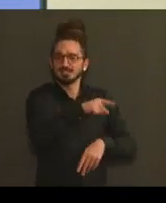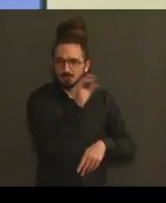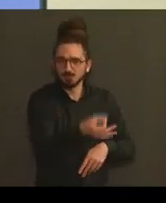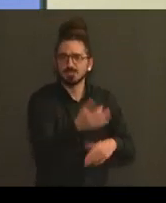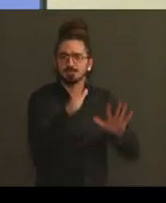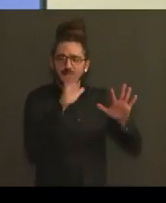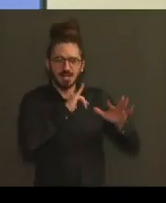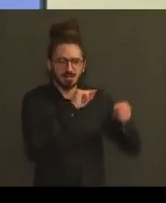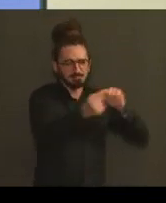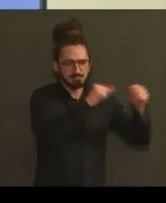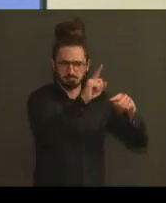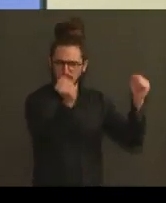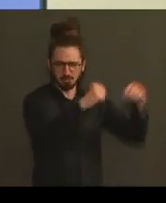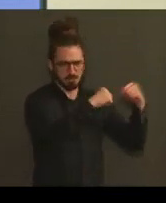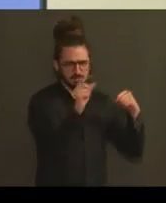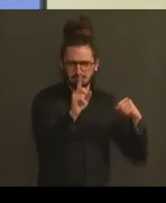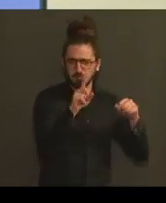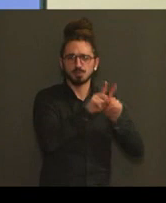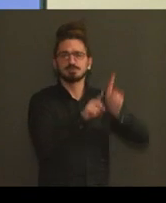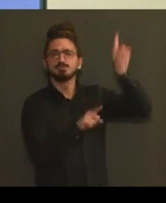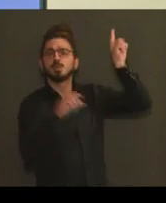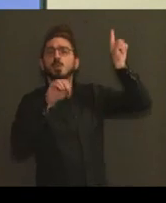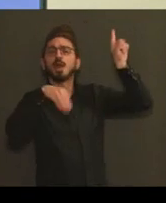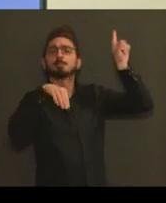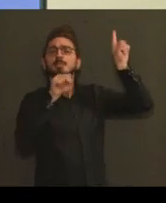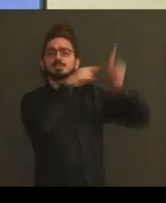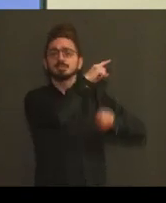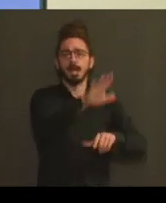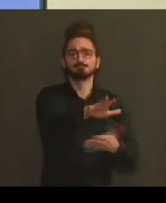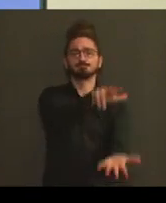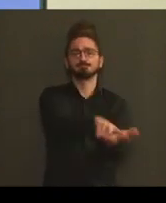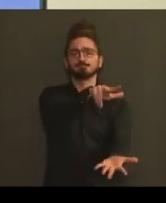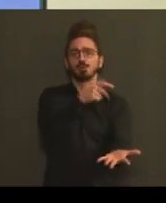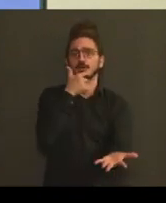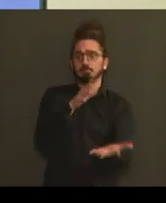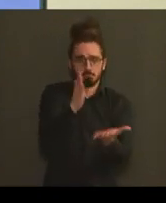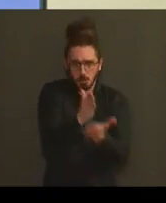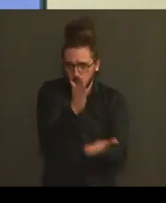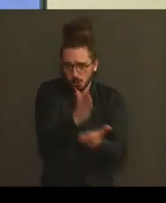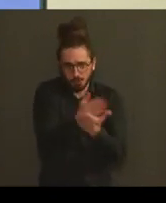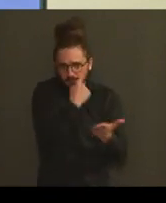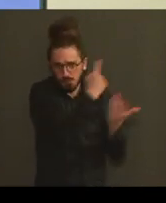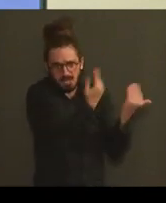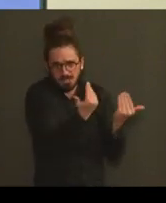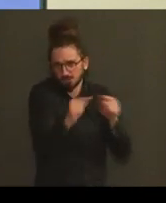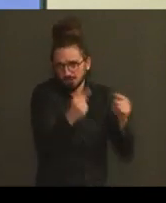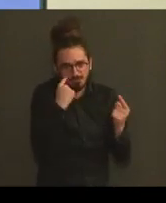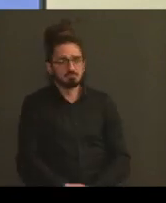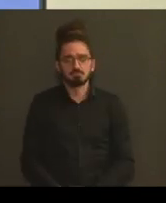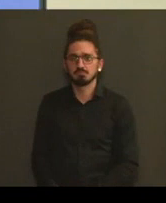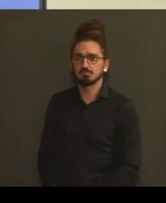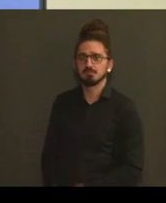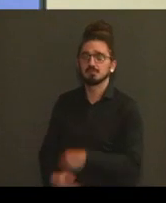adoubé, si on peut dire, cette notion et reconnu cette notion. Je pense qu'il faut encore regarder ce point avec une certaine